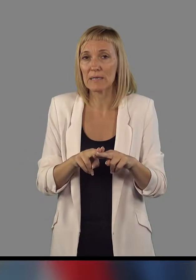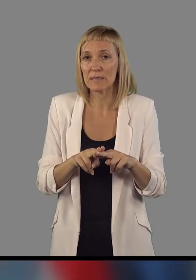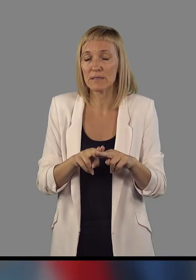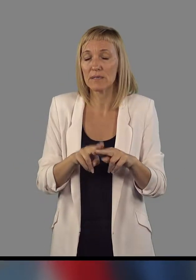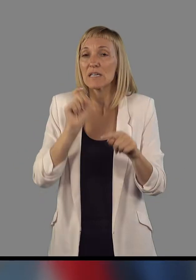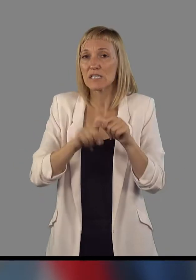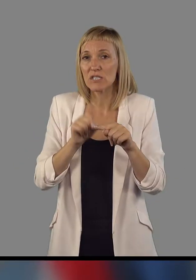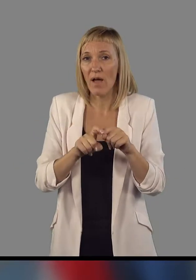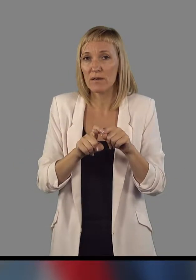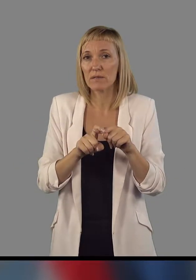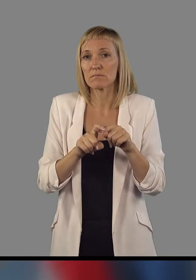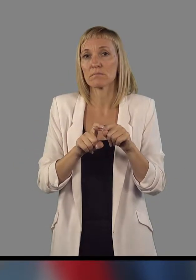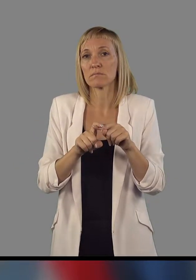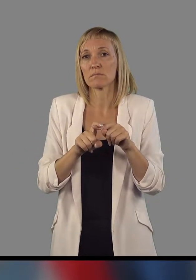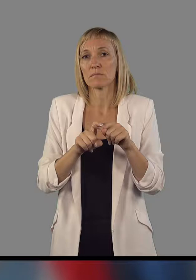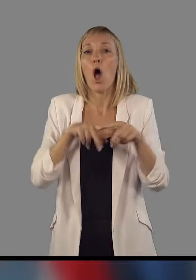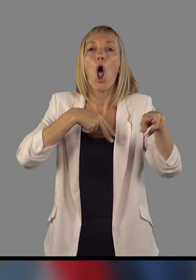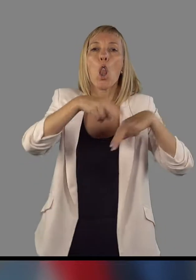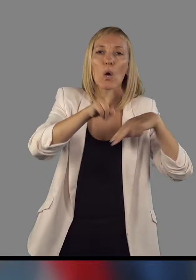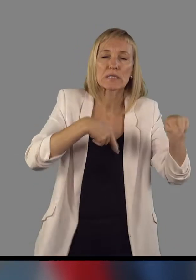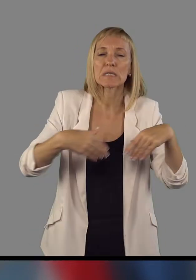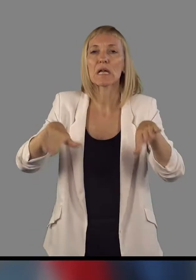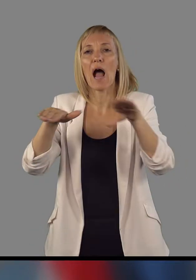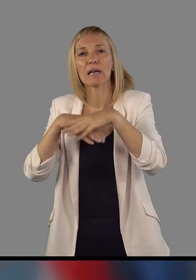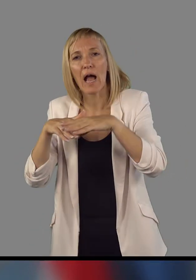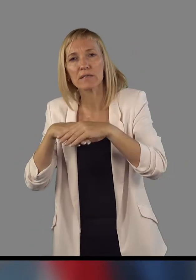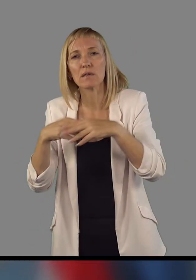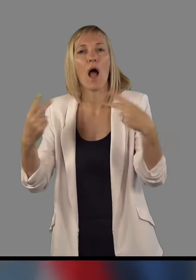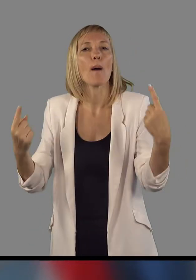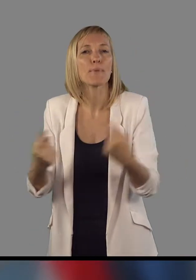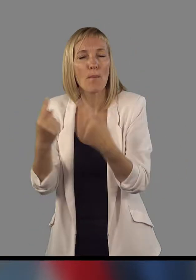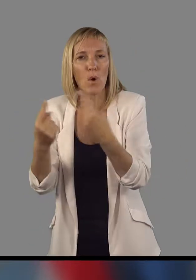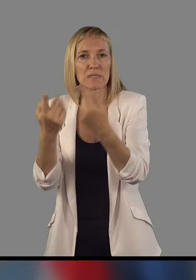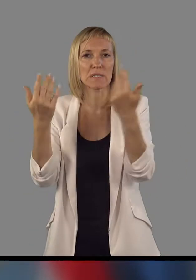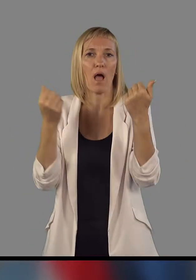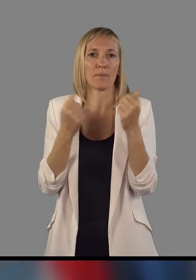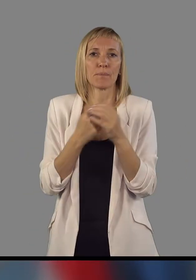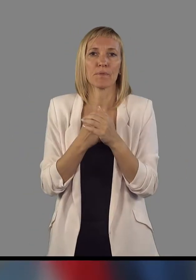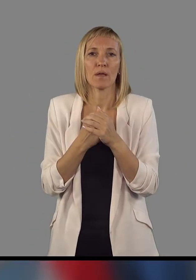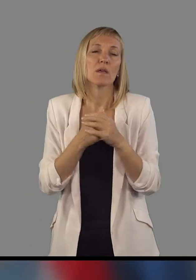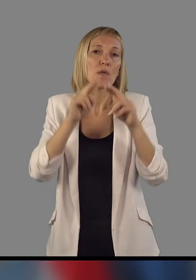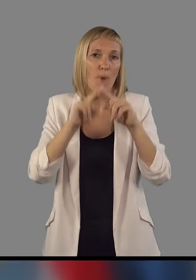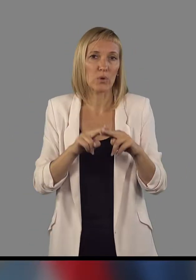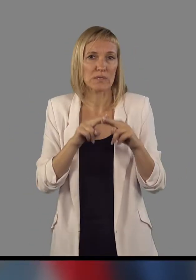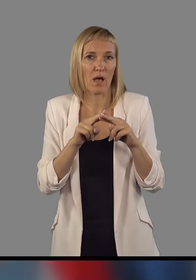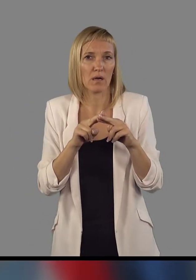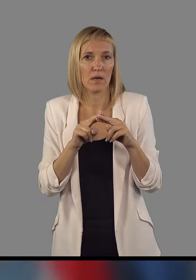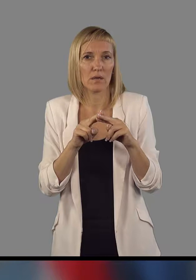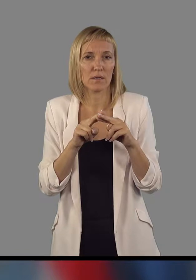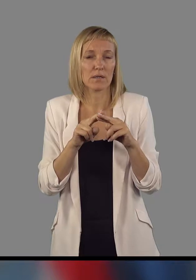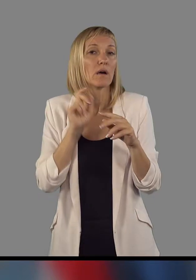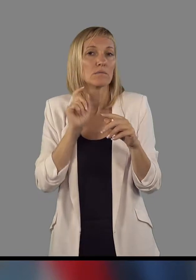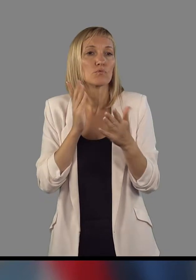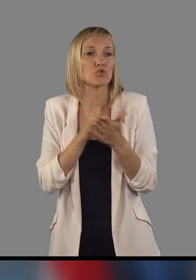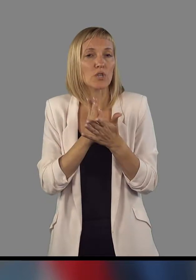vseh ostalih vidikov predsedovanja, od logističnega, kadrovskega, promocijskega in